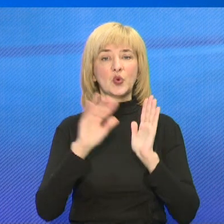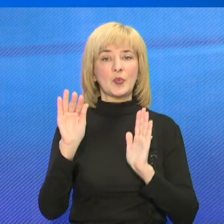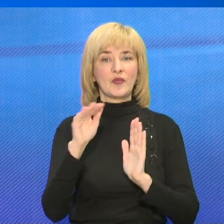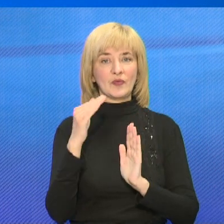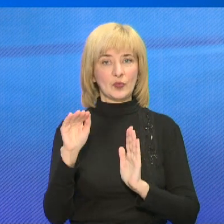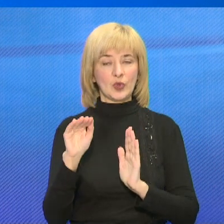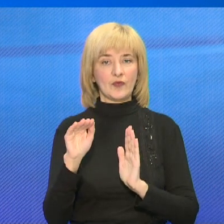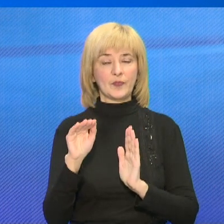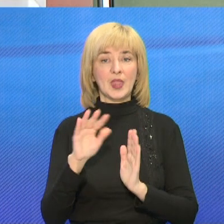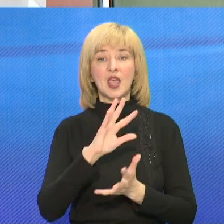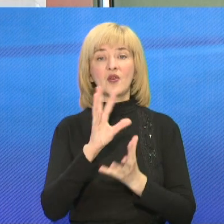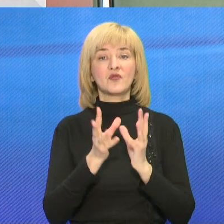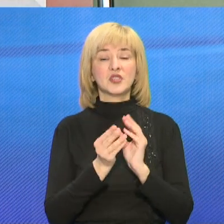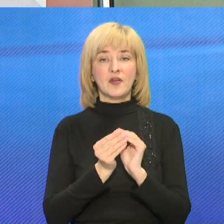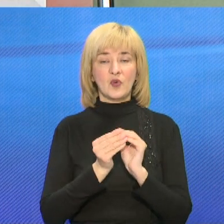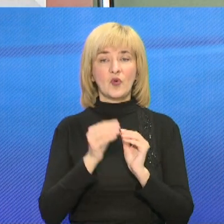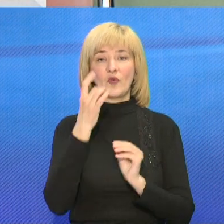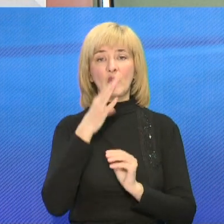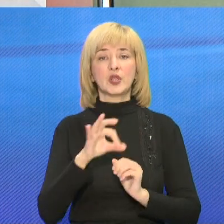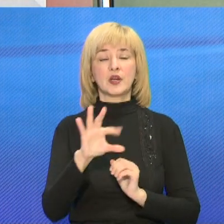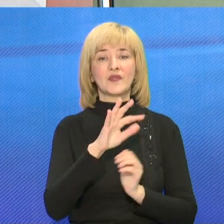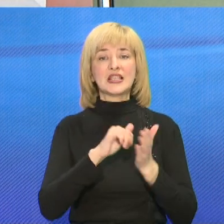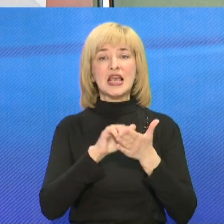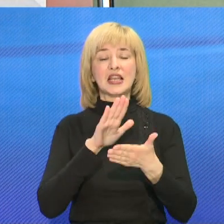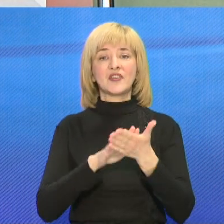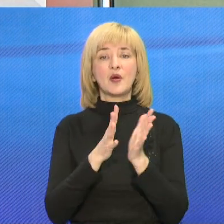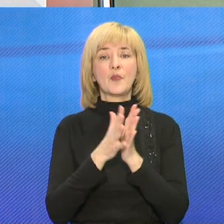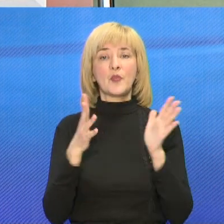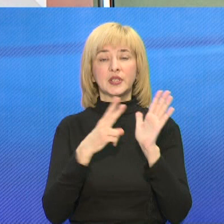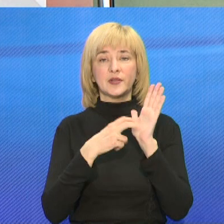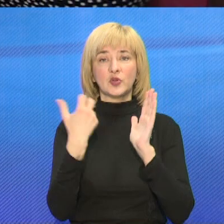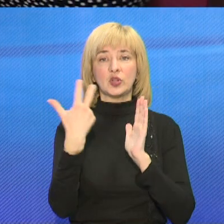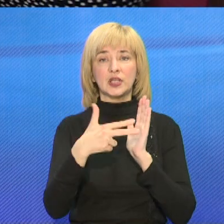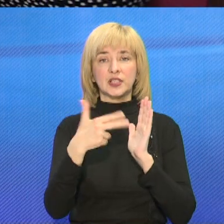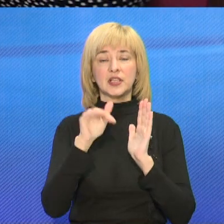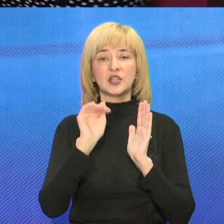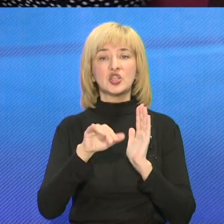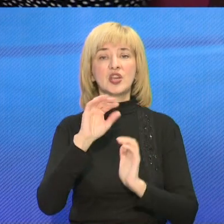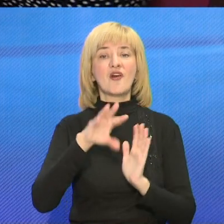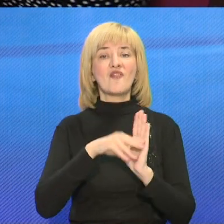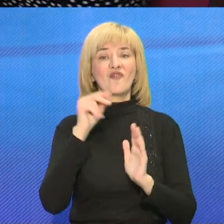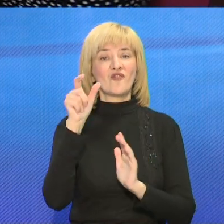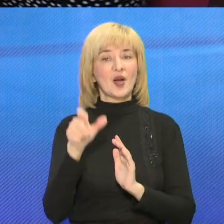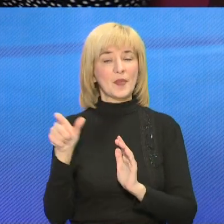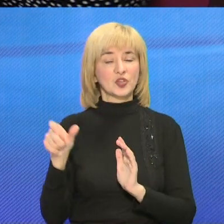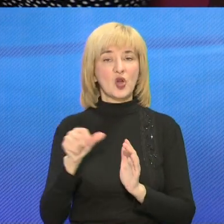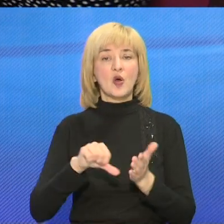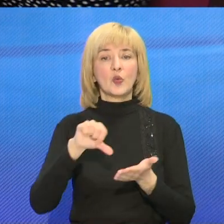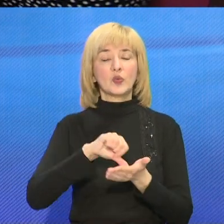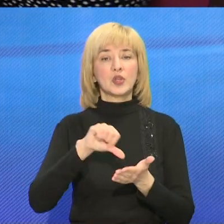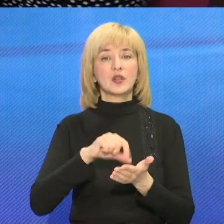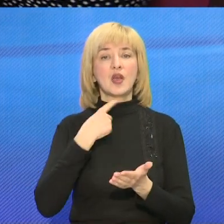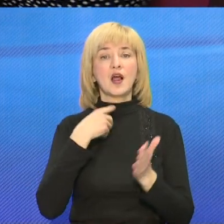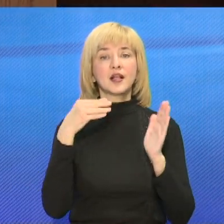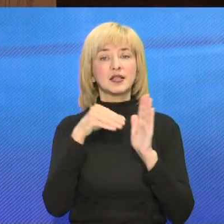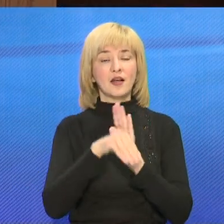лютага. Усяго ў гродзенскім рэгіёне зарэгістравана звыш 730 тысяч выбаршчыкаў. Для іх удзелу ў галасаванні на рэферэндуме